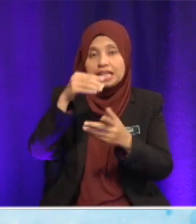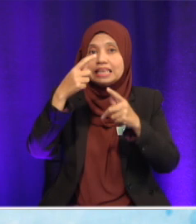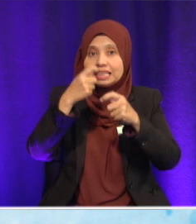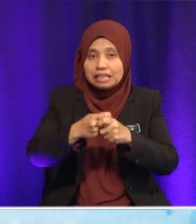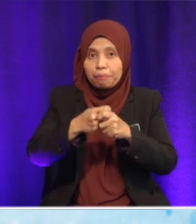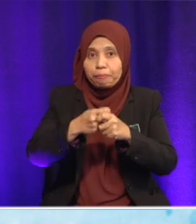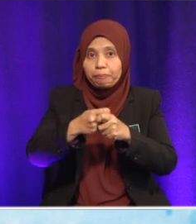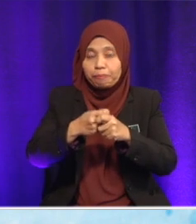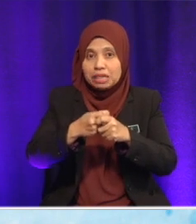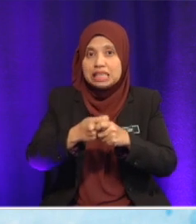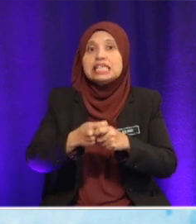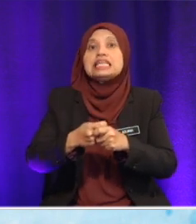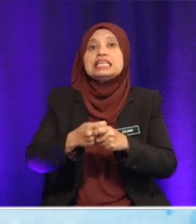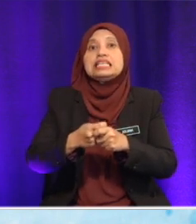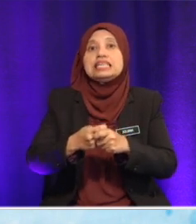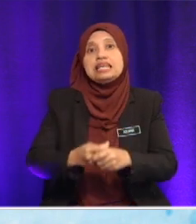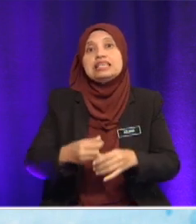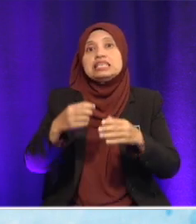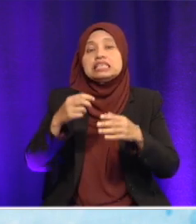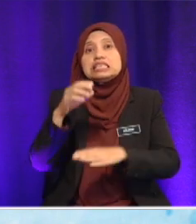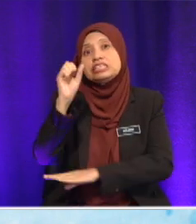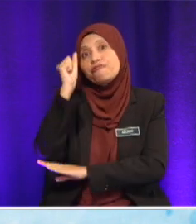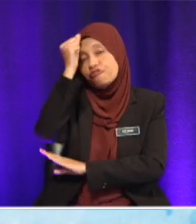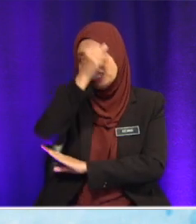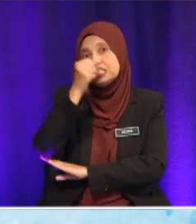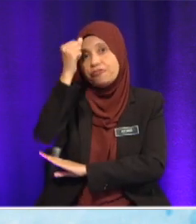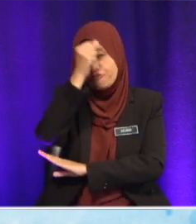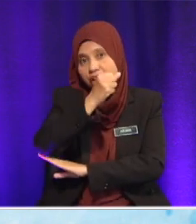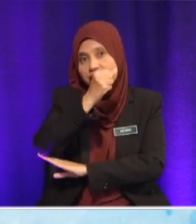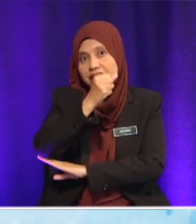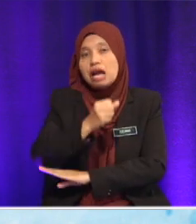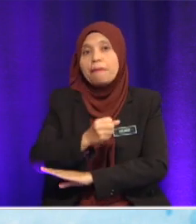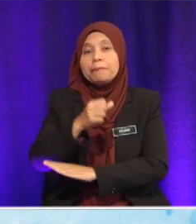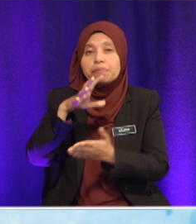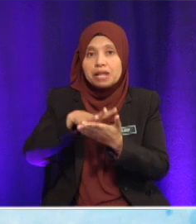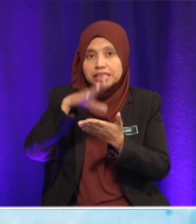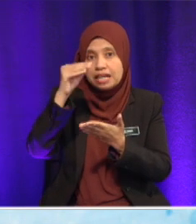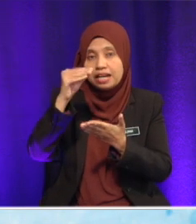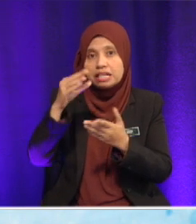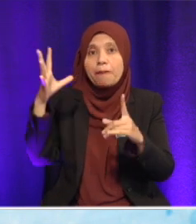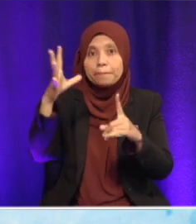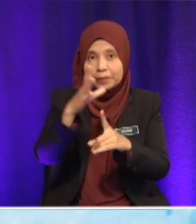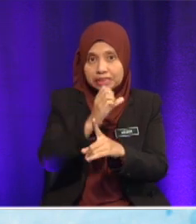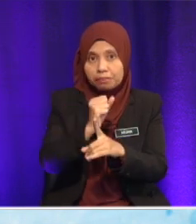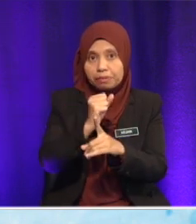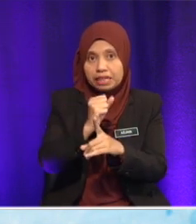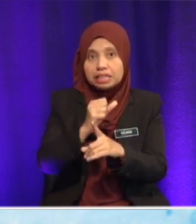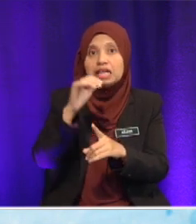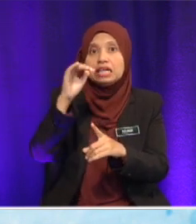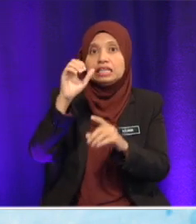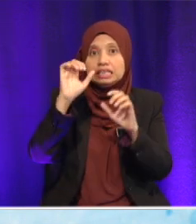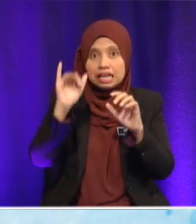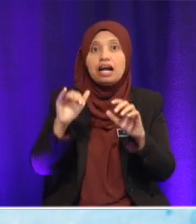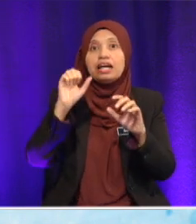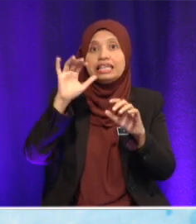kriteria atau indikator quality pembelajaran dan pencapaian yang di boleh